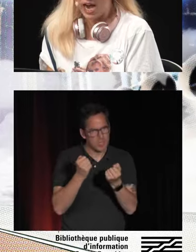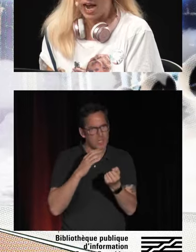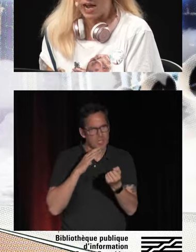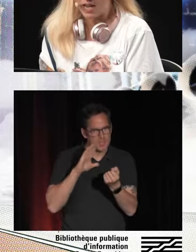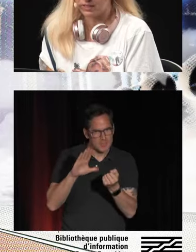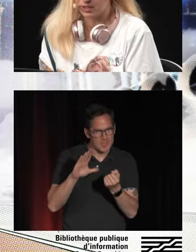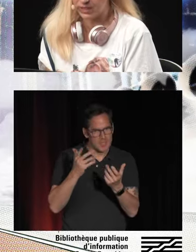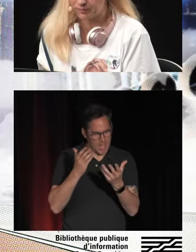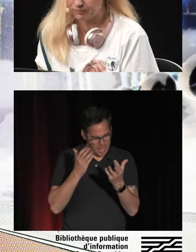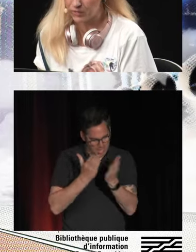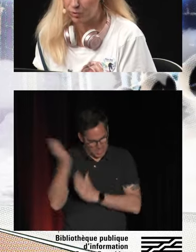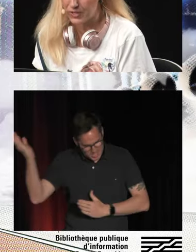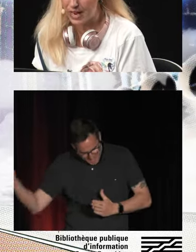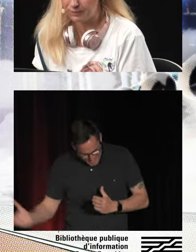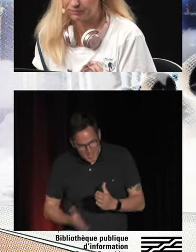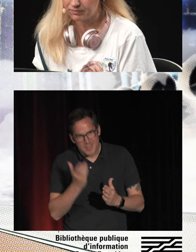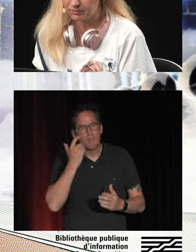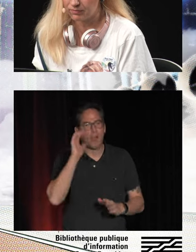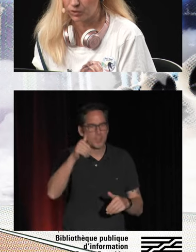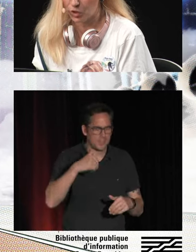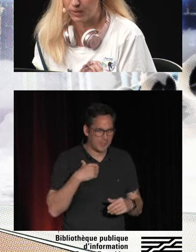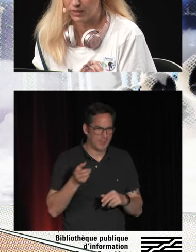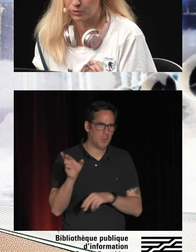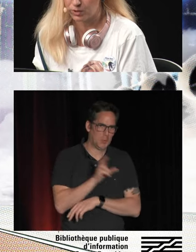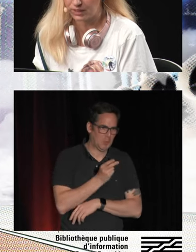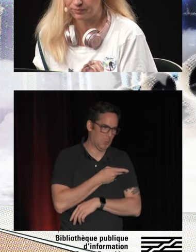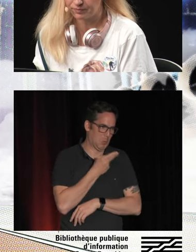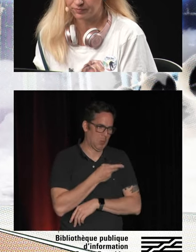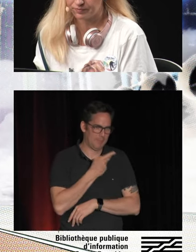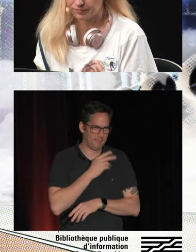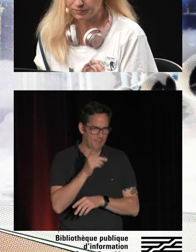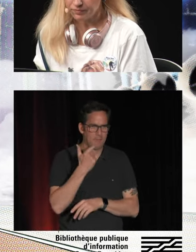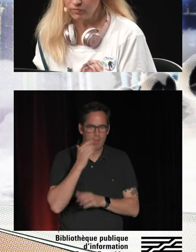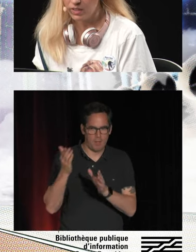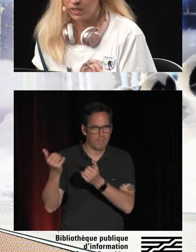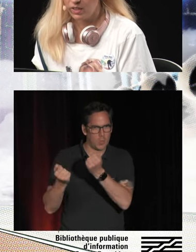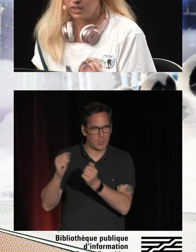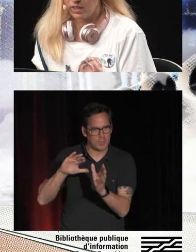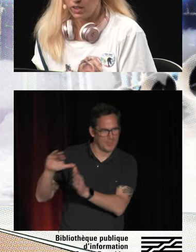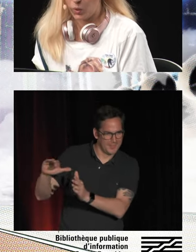qui... Ah, ok, plus tard. On en reparlera une autre fois.